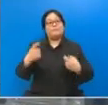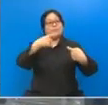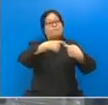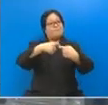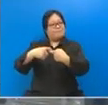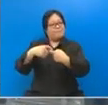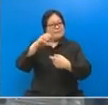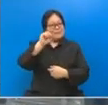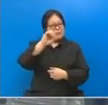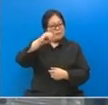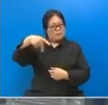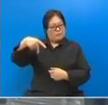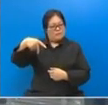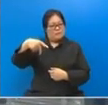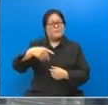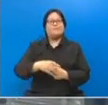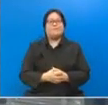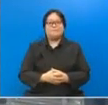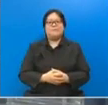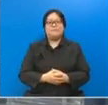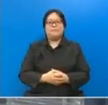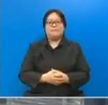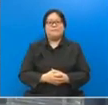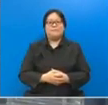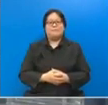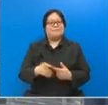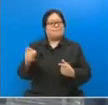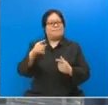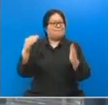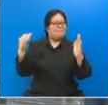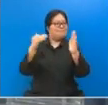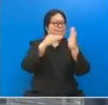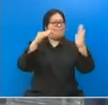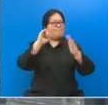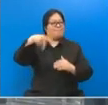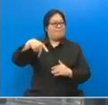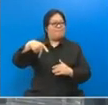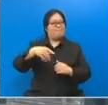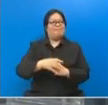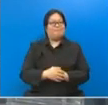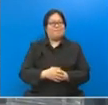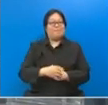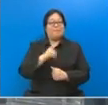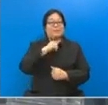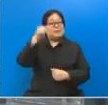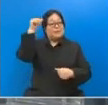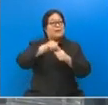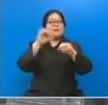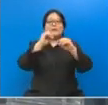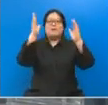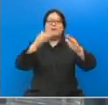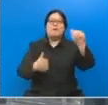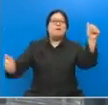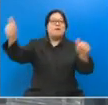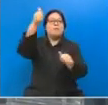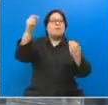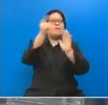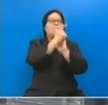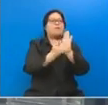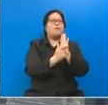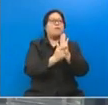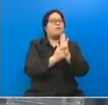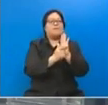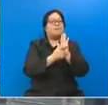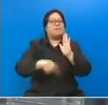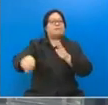enggak ada shopee yang dilanda ini nah deis size nadesco about love tidak ada yang boleh